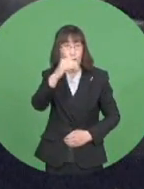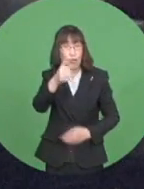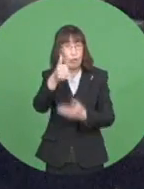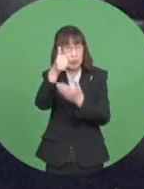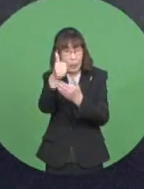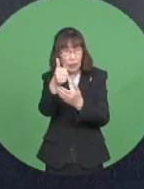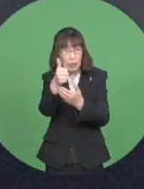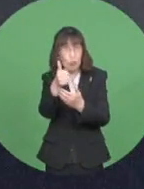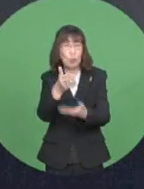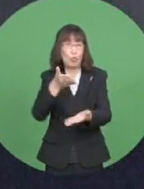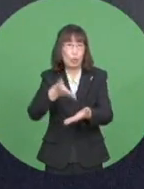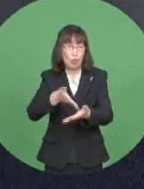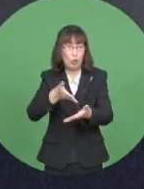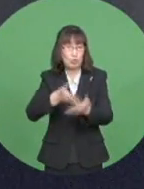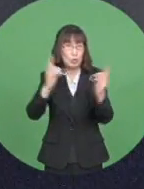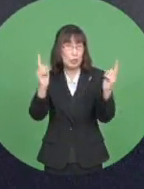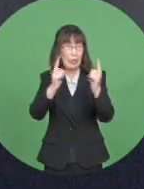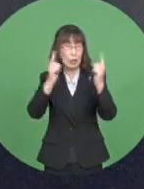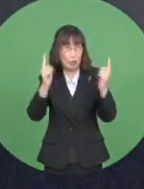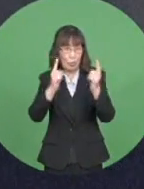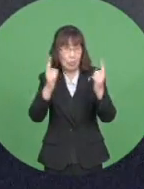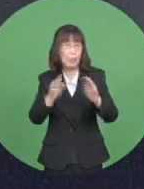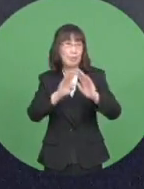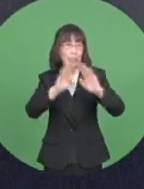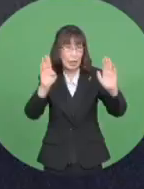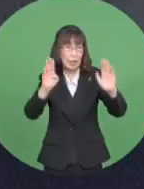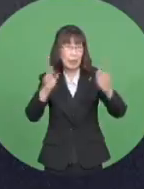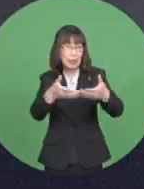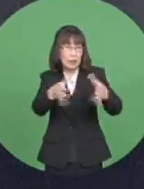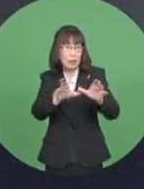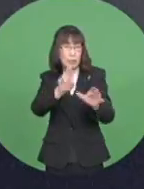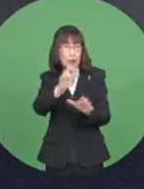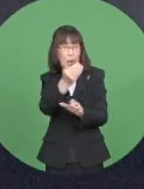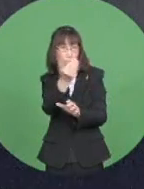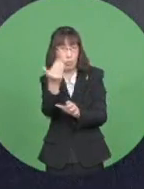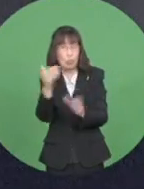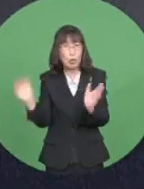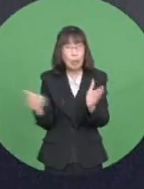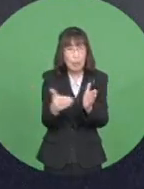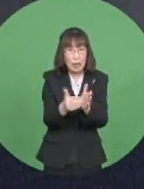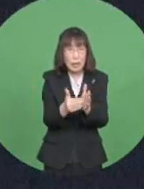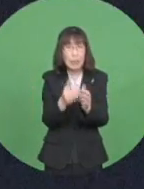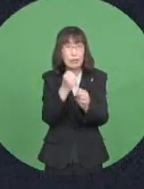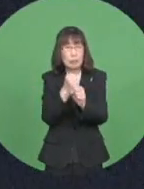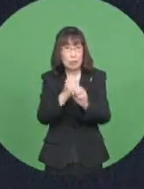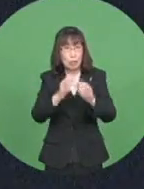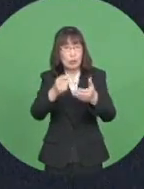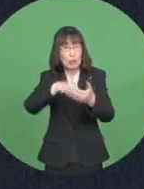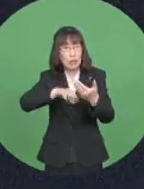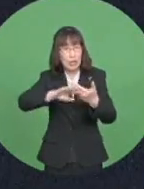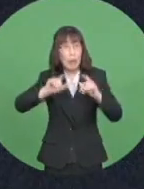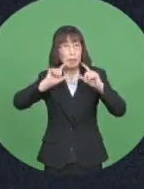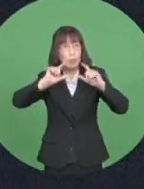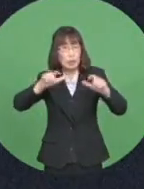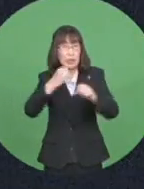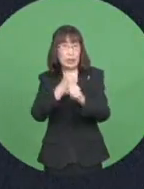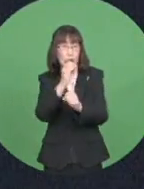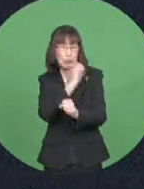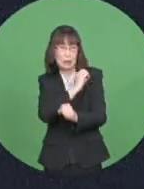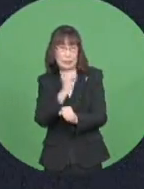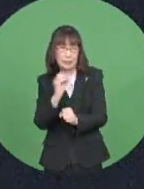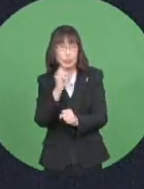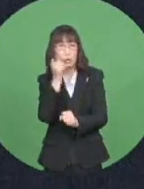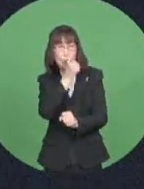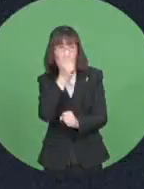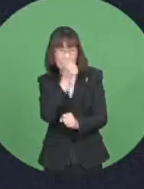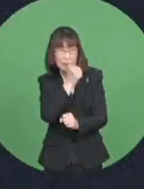イベントも行われ、チームラボがこれまで国内外で発表してきた作品の紹介などが行われました。時代のトップ